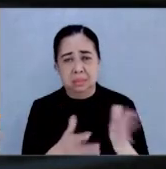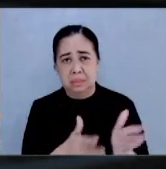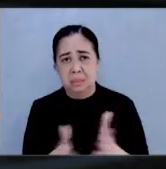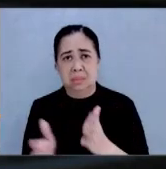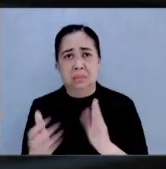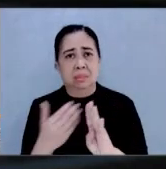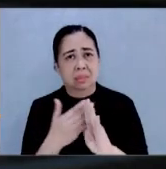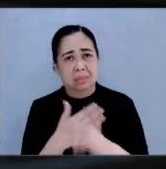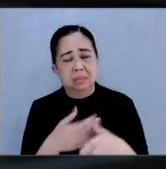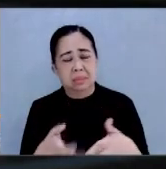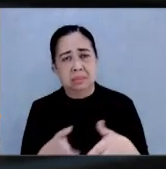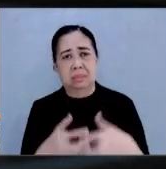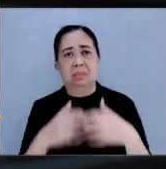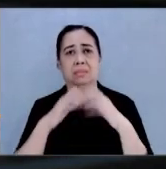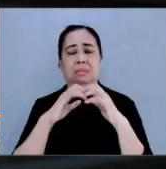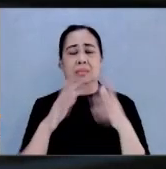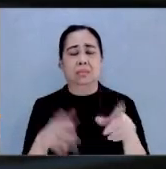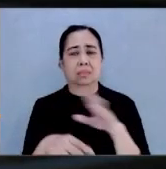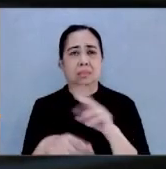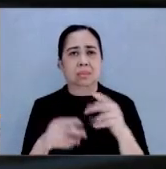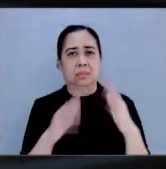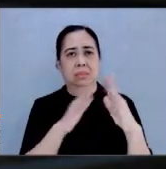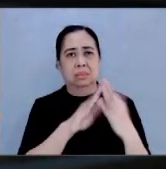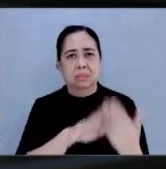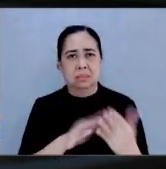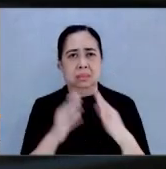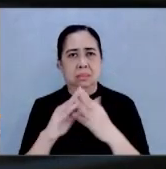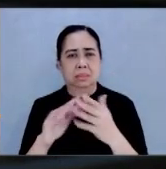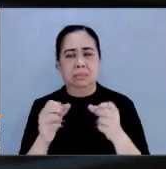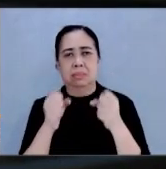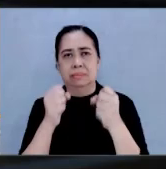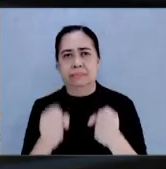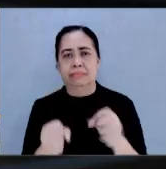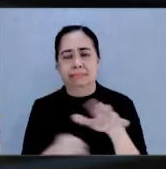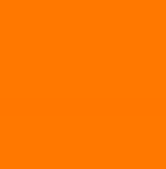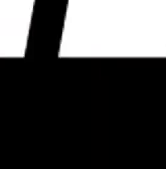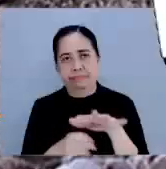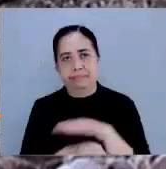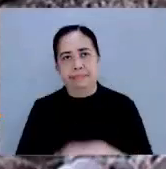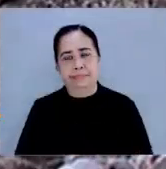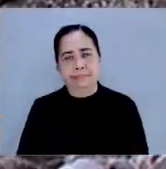nakakabangon itong mga nasalantang bahay maging ilang kalsada sa lugar.